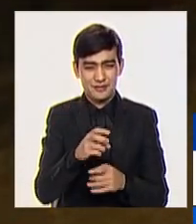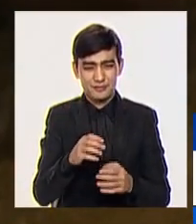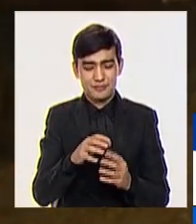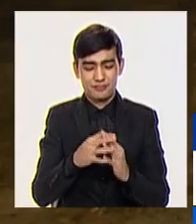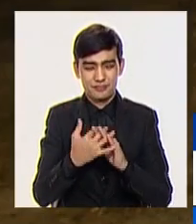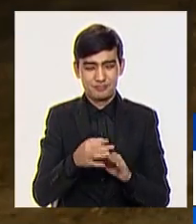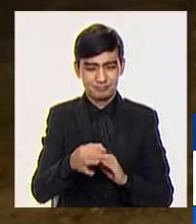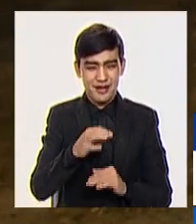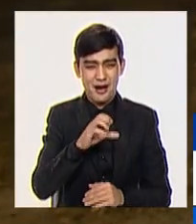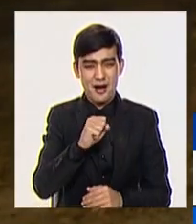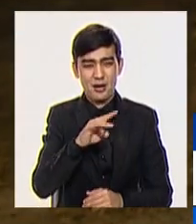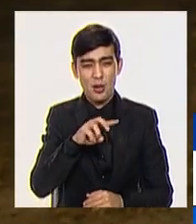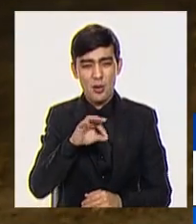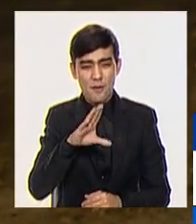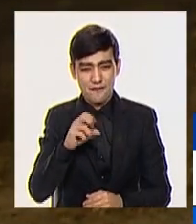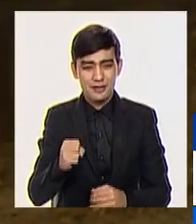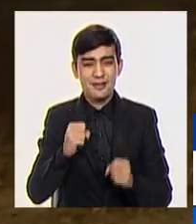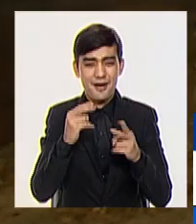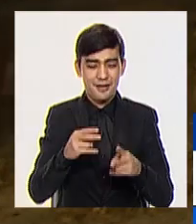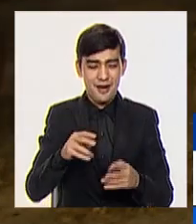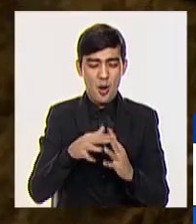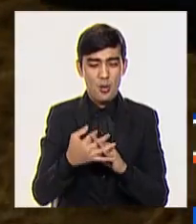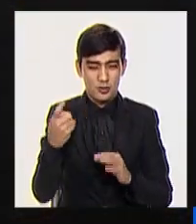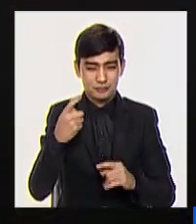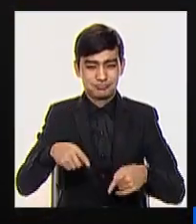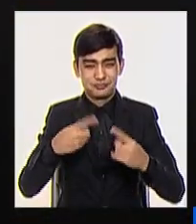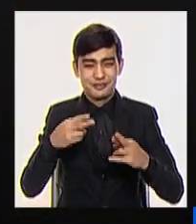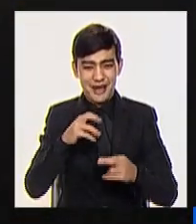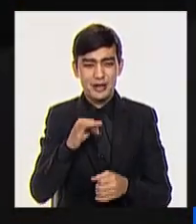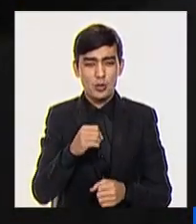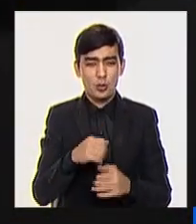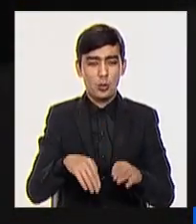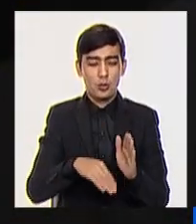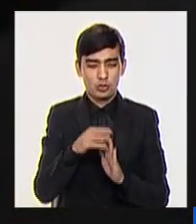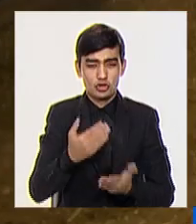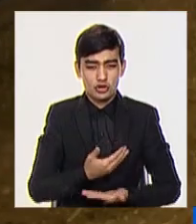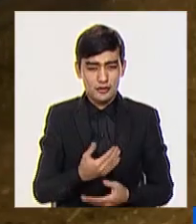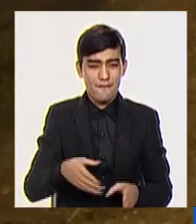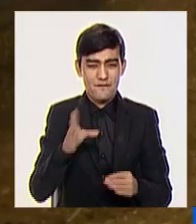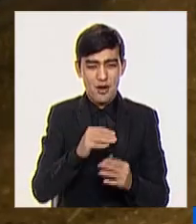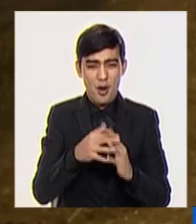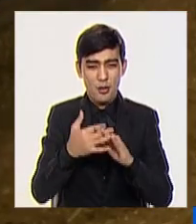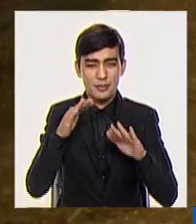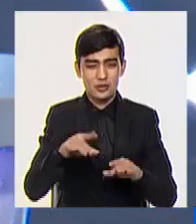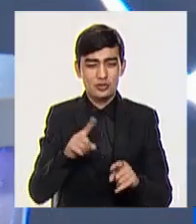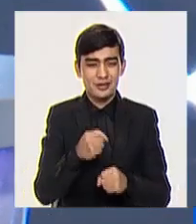встрече говорили о том, как развивать отечественное сельское хозяйство и сделать лучше жизнь в селах.